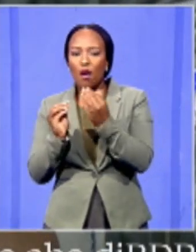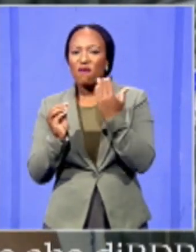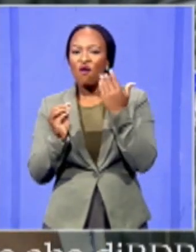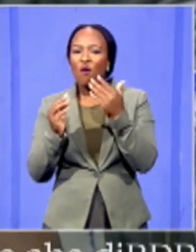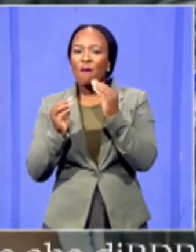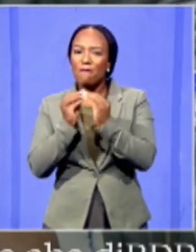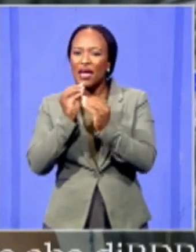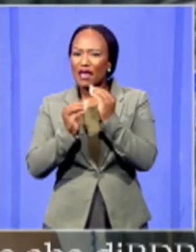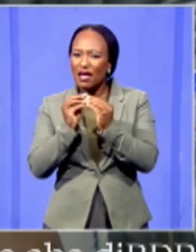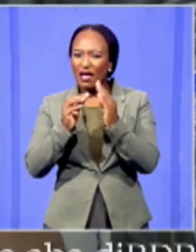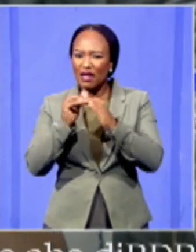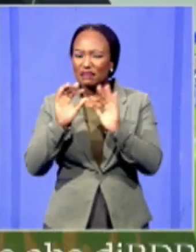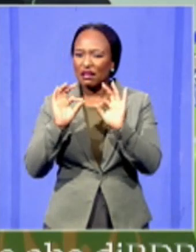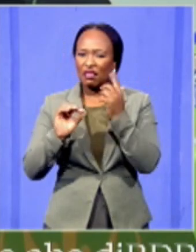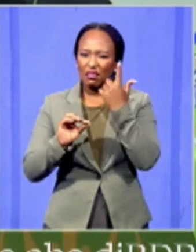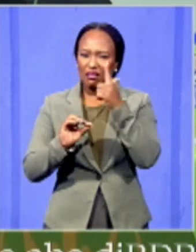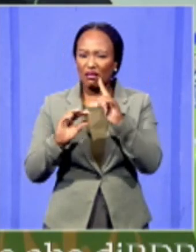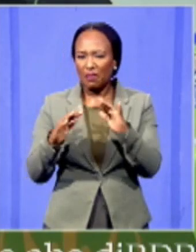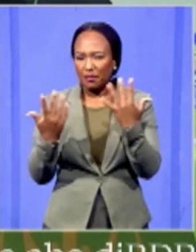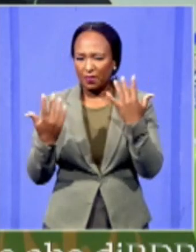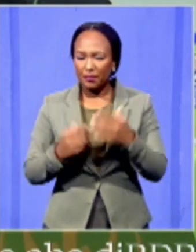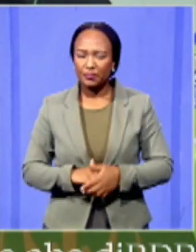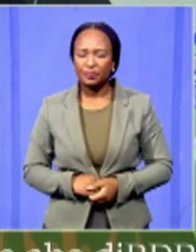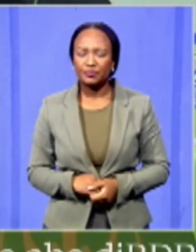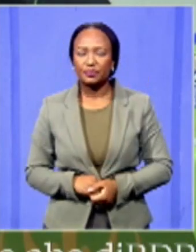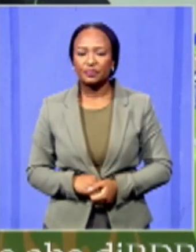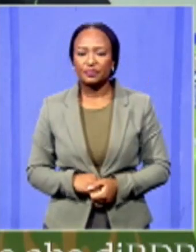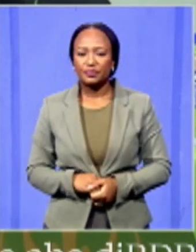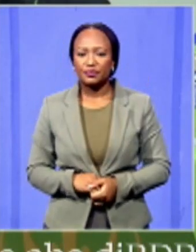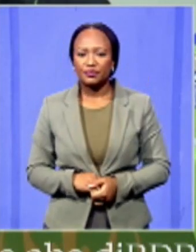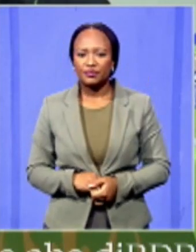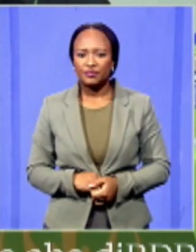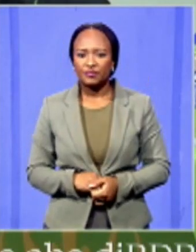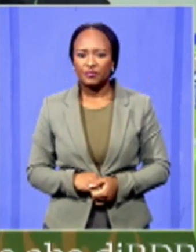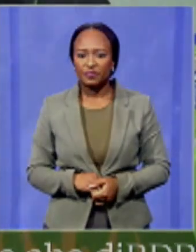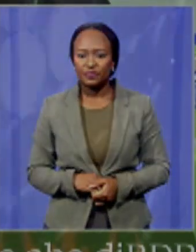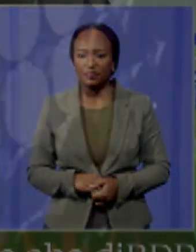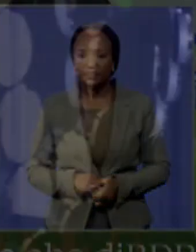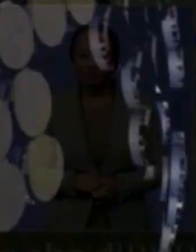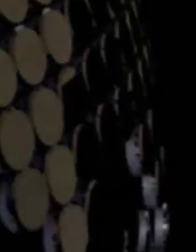sentle. Thabang Morutlwa, SABC News, Rustenburg.